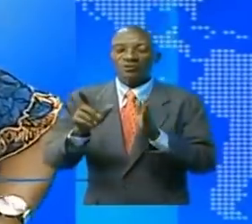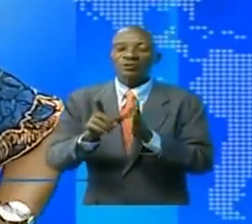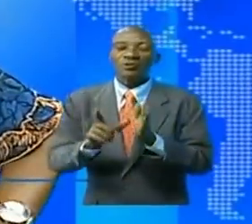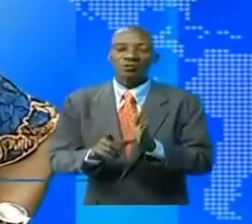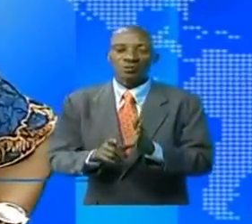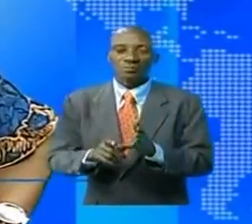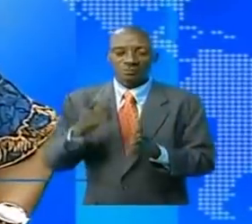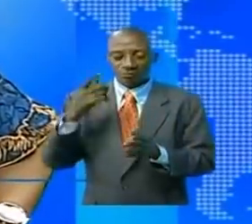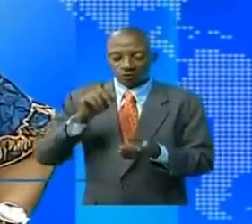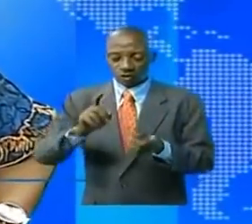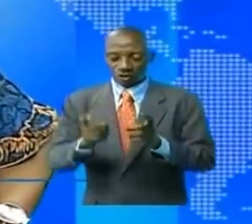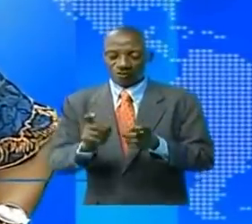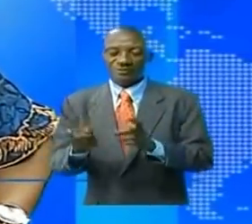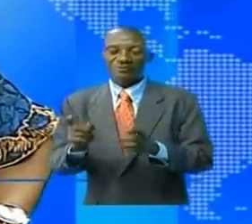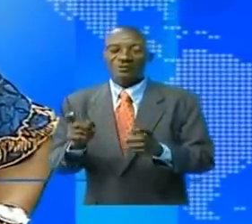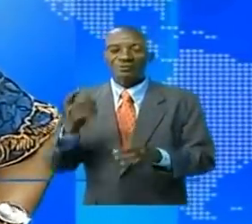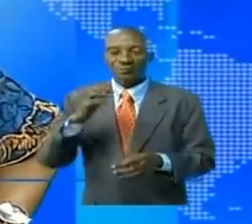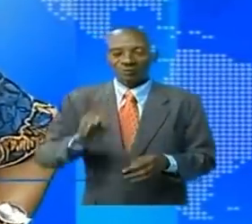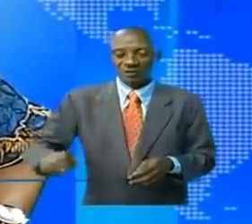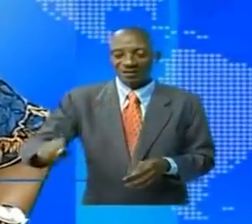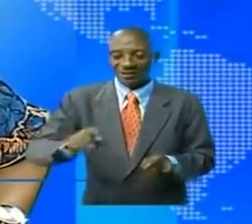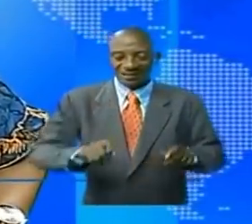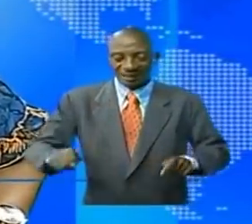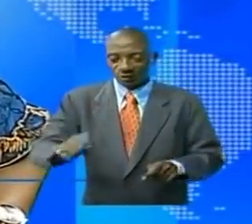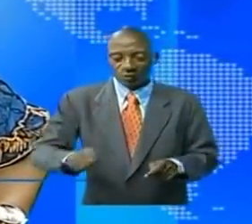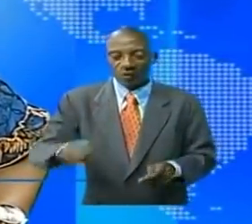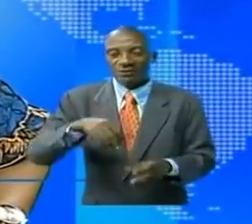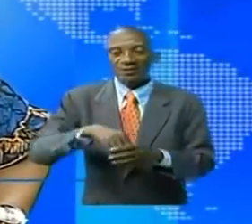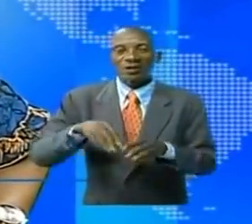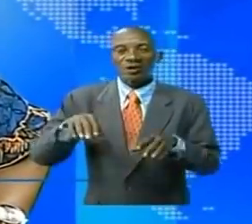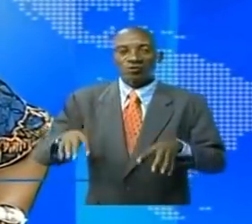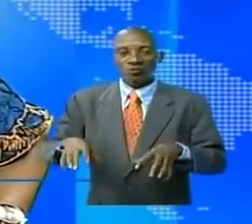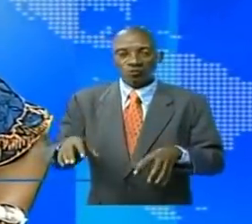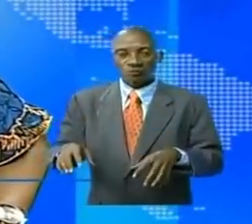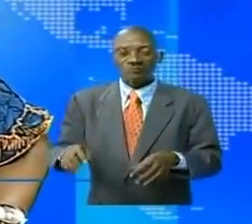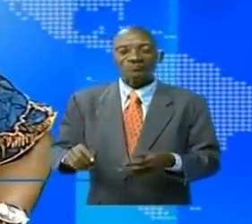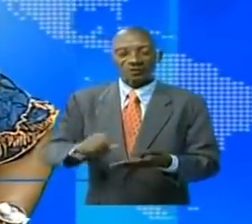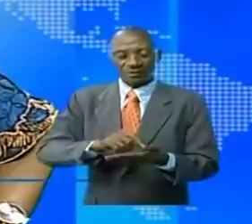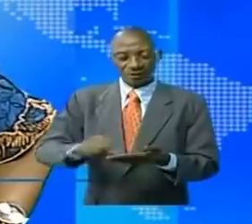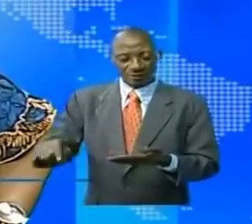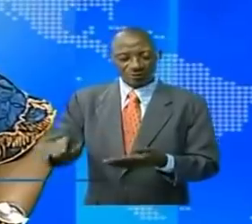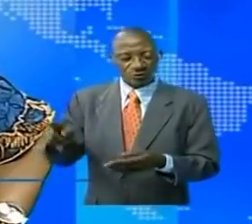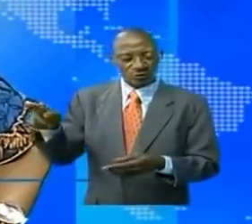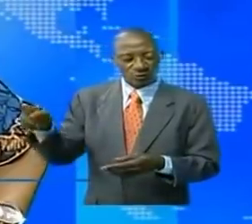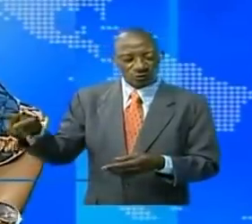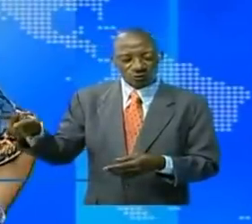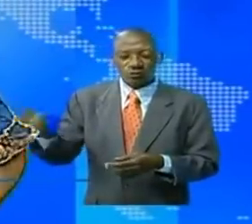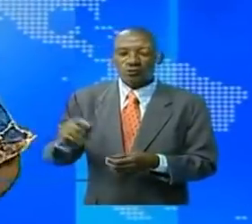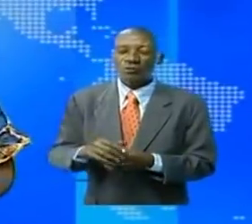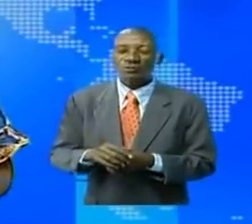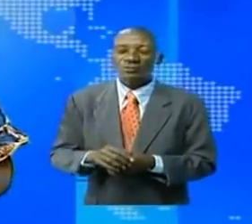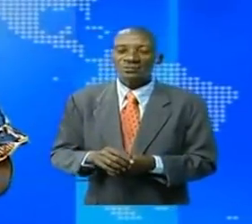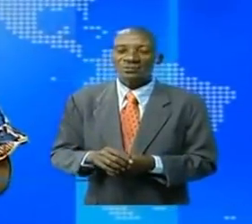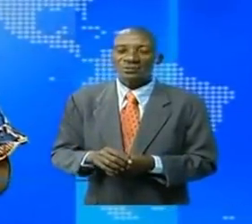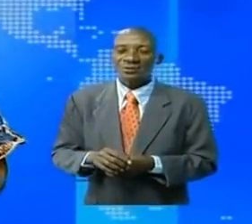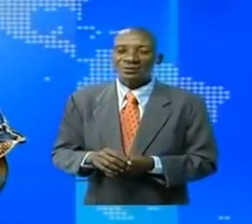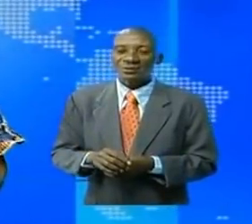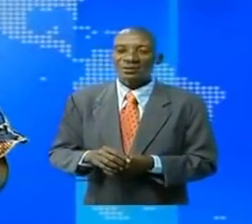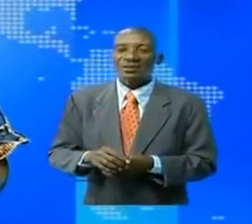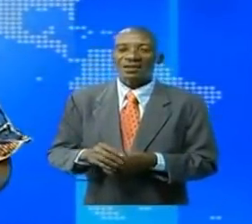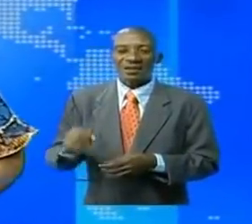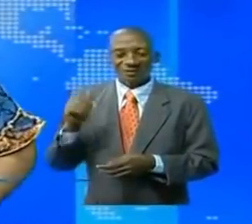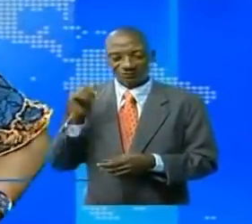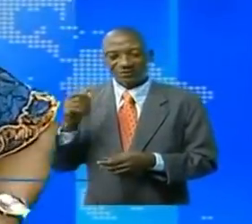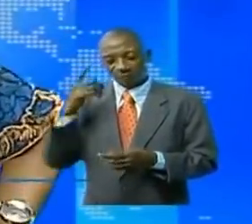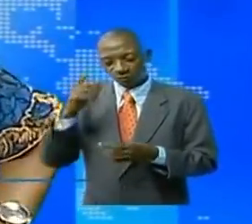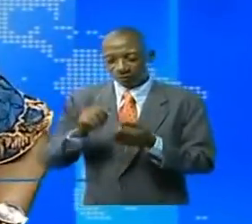du territoire en République démocratique du Congo. Le bureau a recouru à l'arbitrage de la Cour constitutionnelle. Le